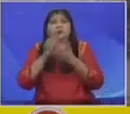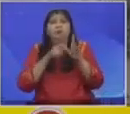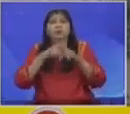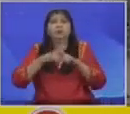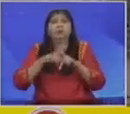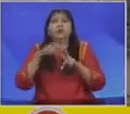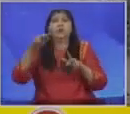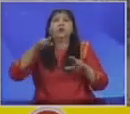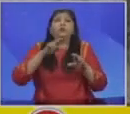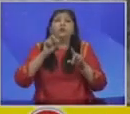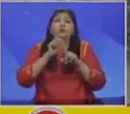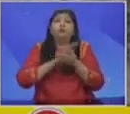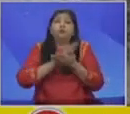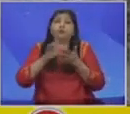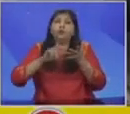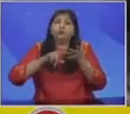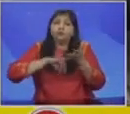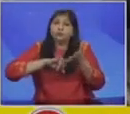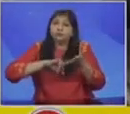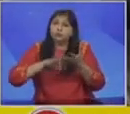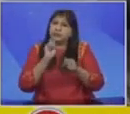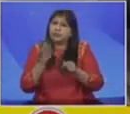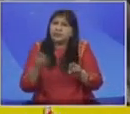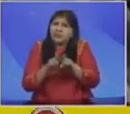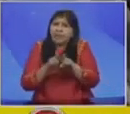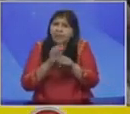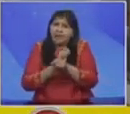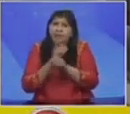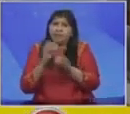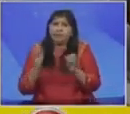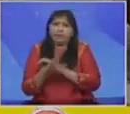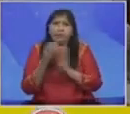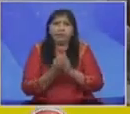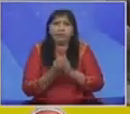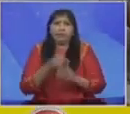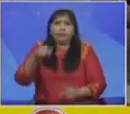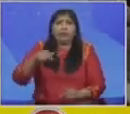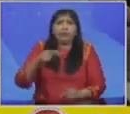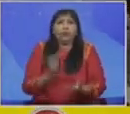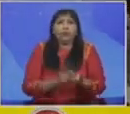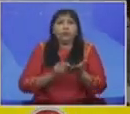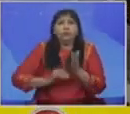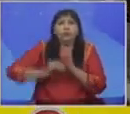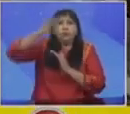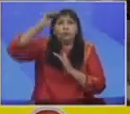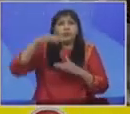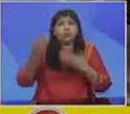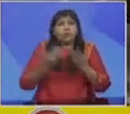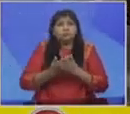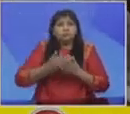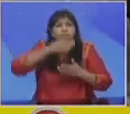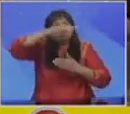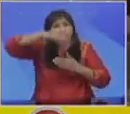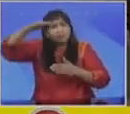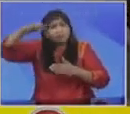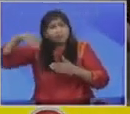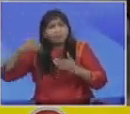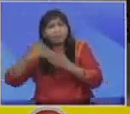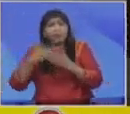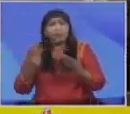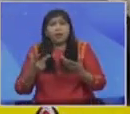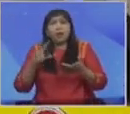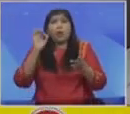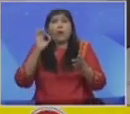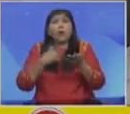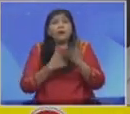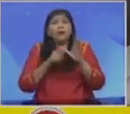उर्गेन फुत्सौग भी काम कर रहे हैं। उर्गेन जी इतनी ऊंचाई पर ऑर्गेनिक तरीके से खेती